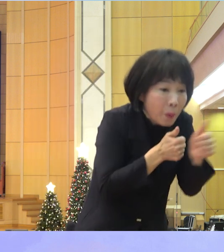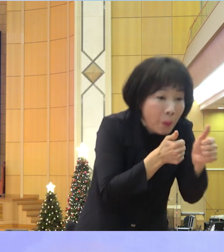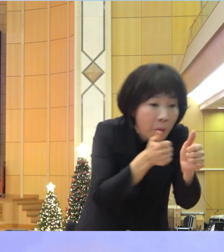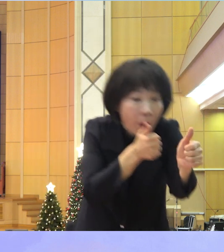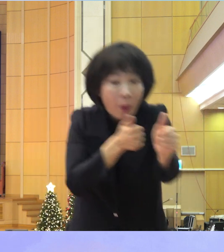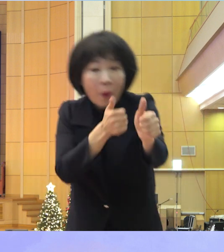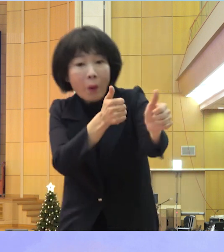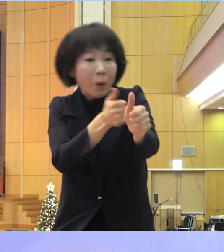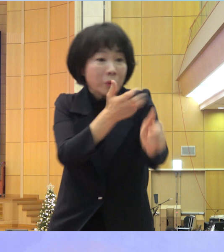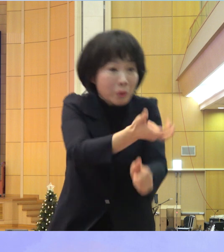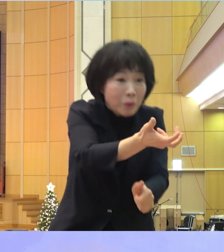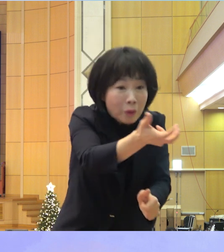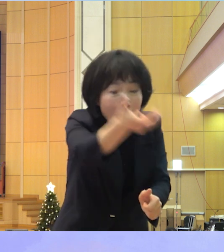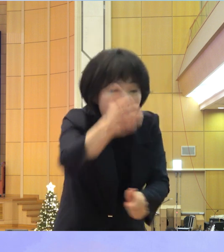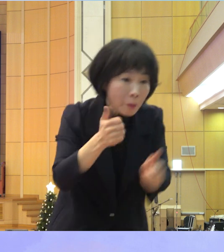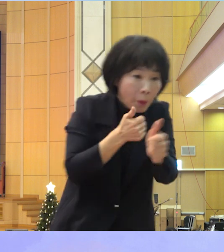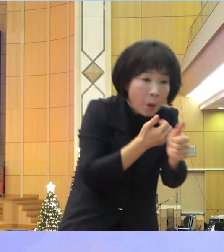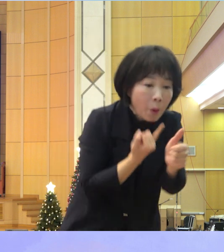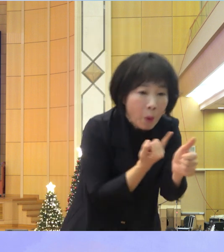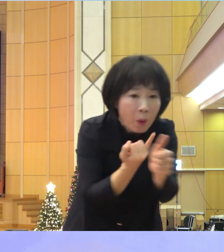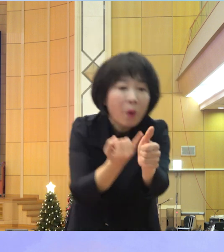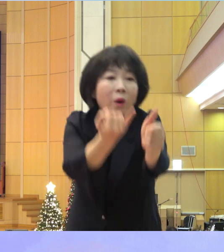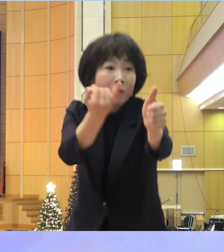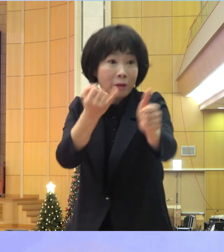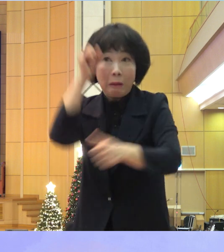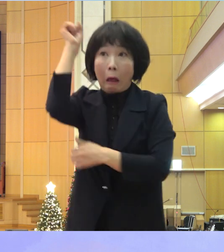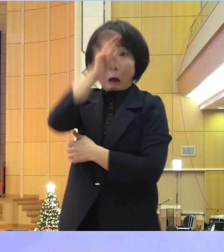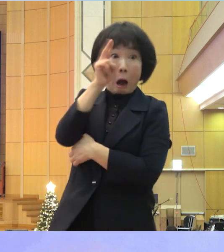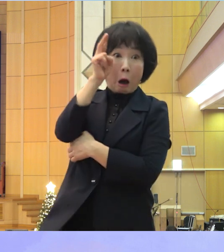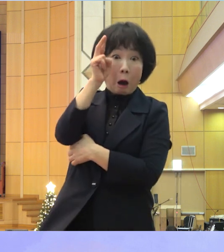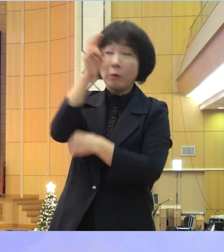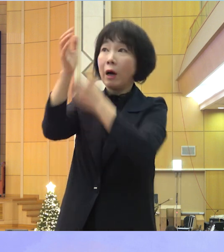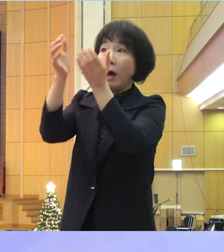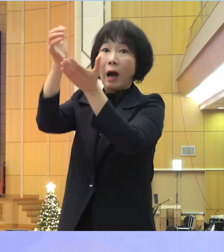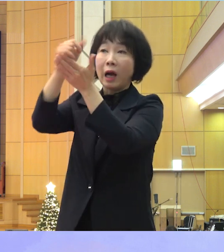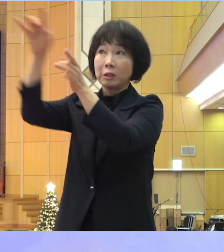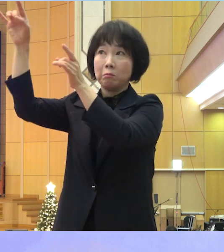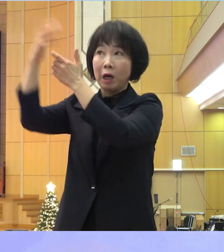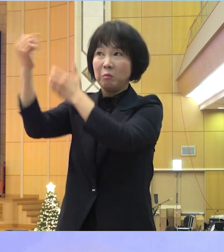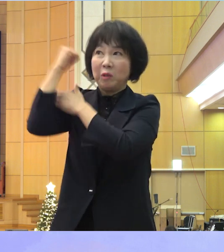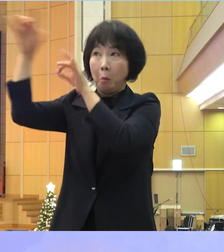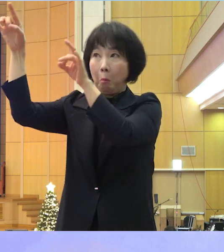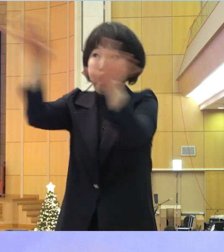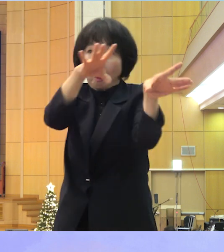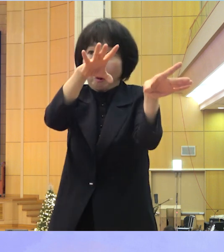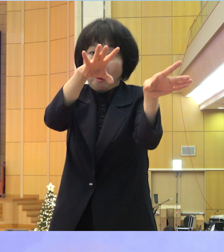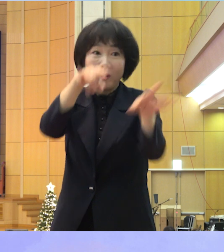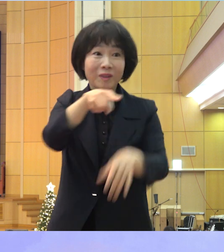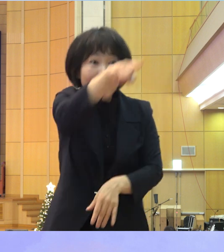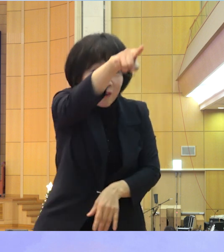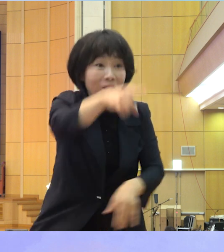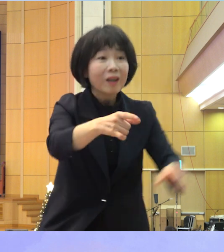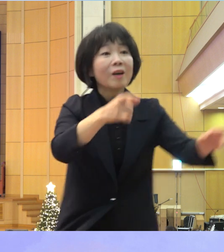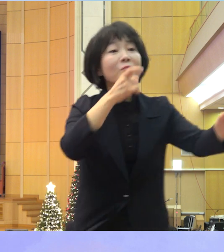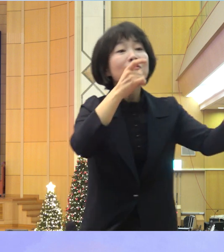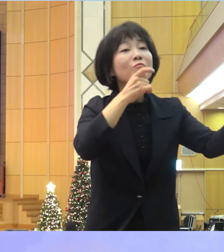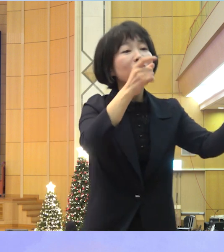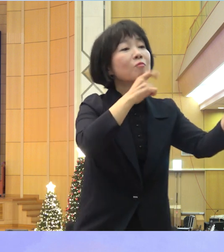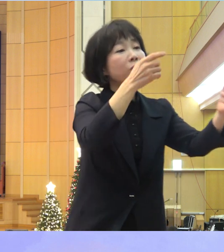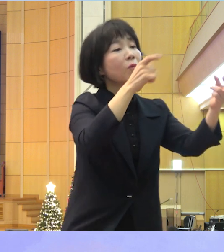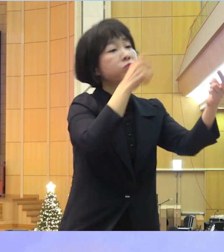거야. 어떻게 되는 건가? 그런데 갑자기 하나님께서 역사하셔서 바로왕의 딸 공주를